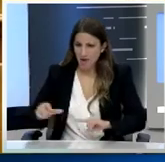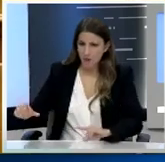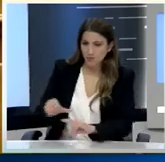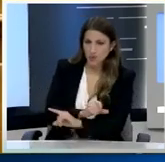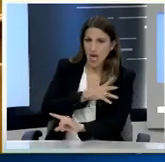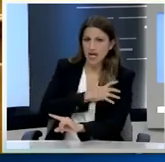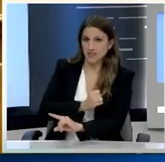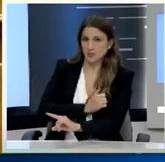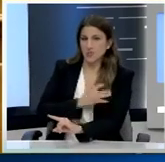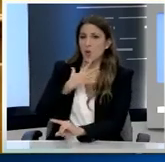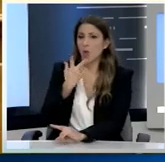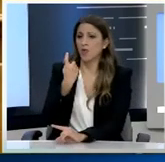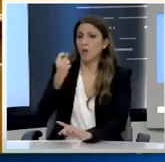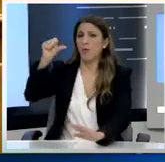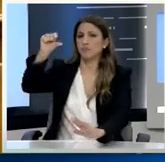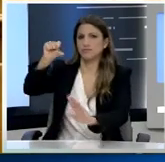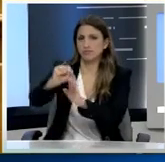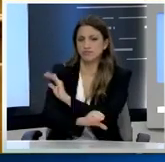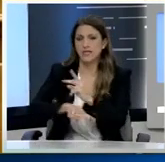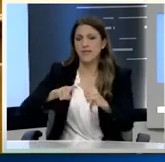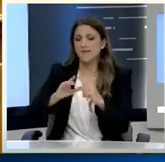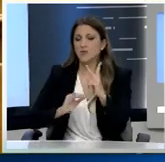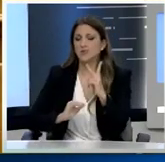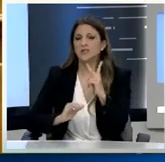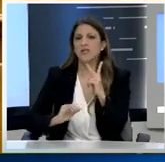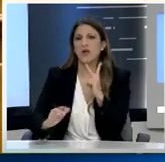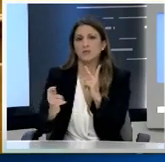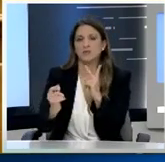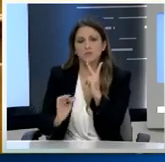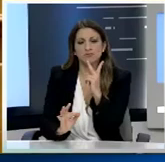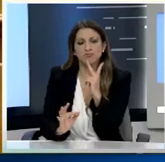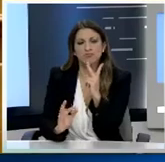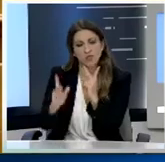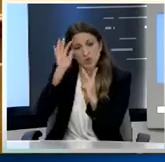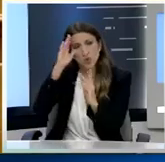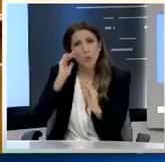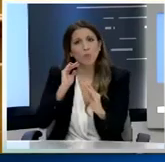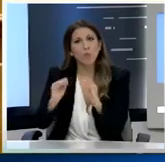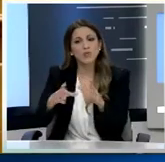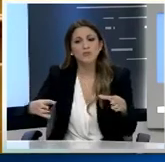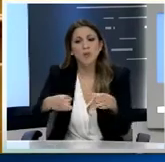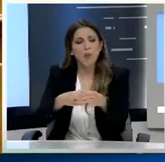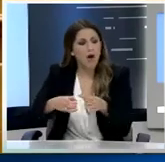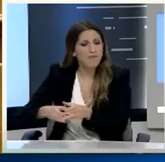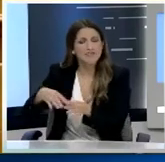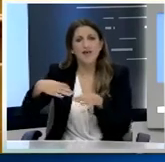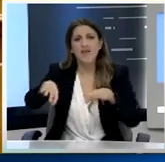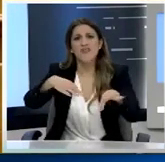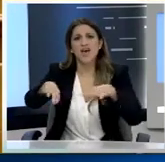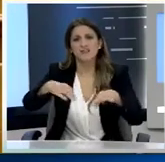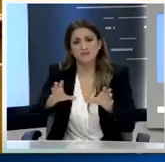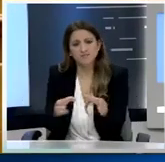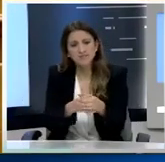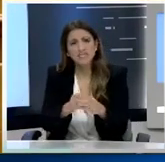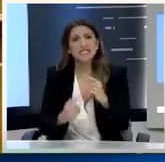της παραπέουσας οικονομίας και σταθεροποίηση της οικονομίας για την προστασία των αδυνάμων και τη μείωση